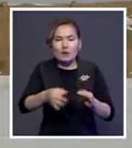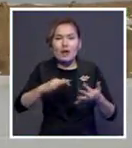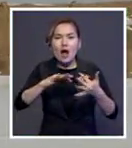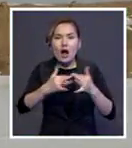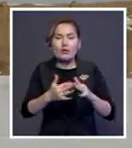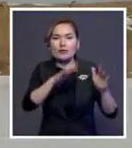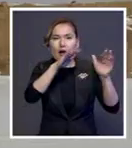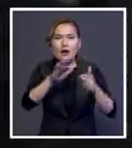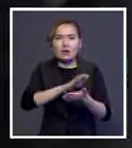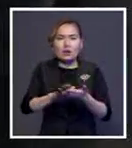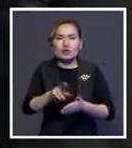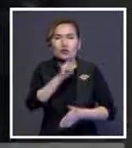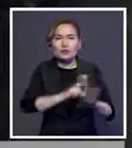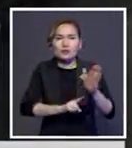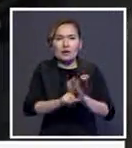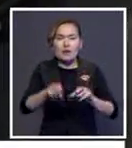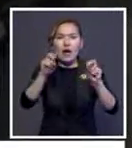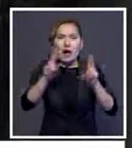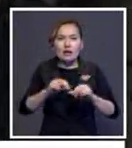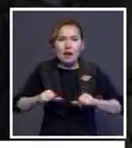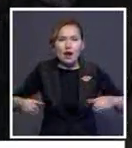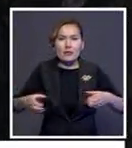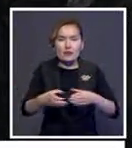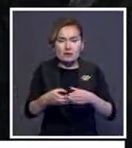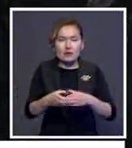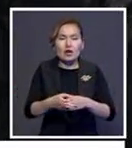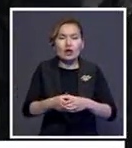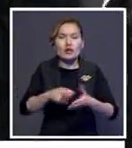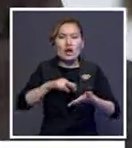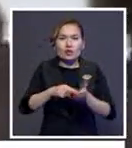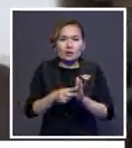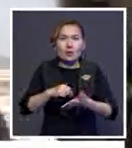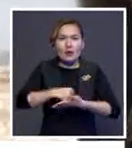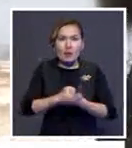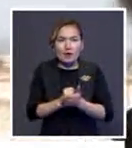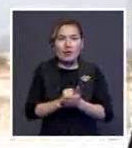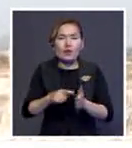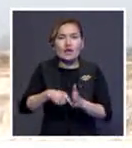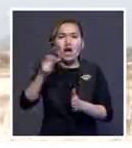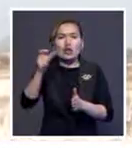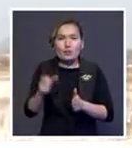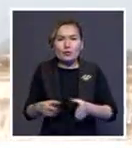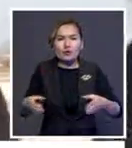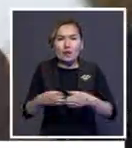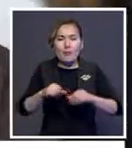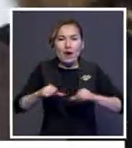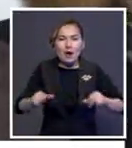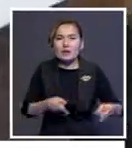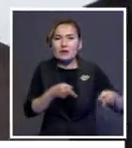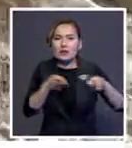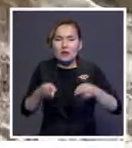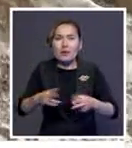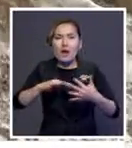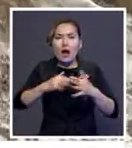тазалау жұмыстарына кірісті. Арнайы штаб құрылып, жоспары бекітілді. Ал жергілікті мәслихат депутаттары су тасқыны қаупі бар аймақтарды